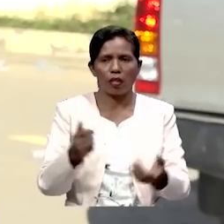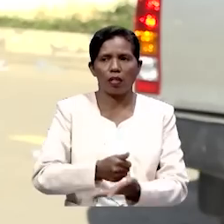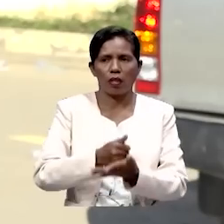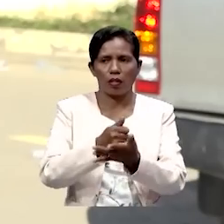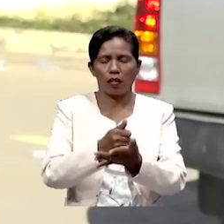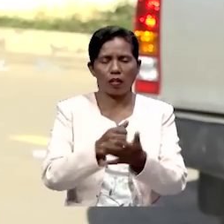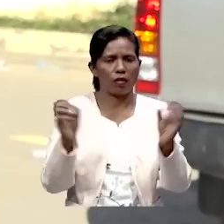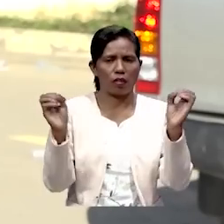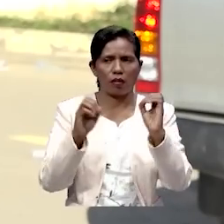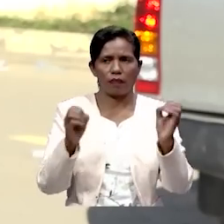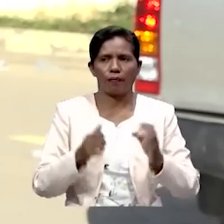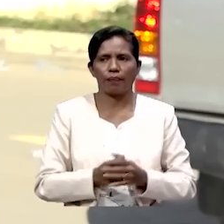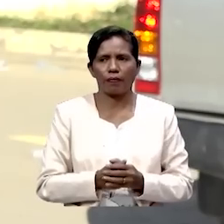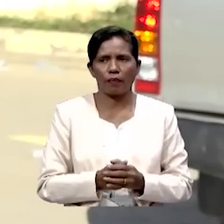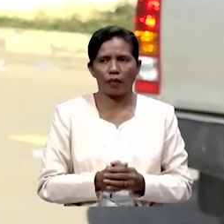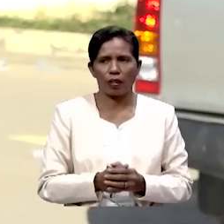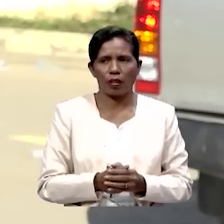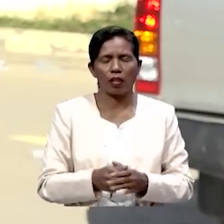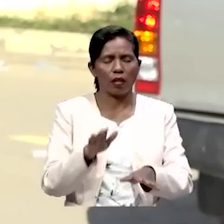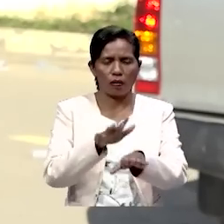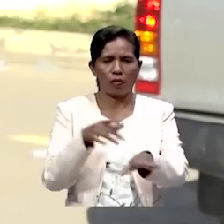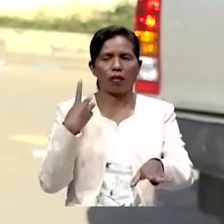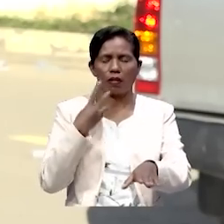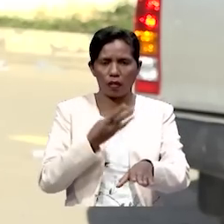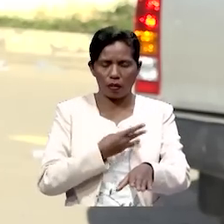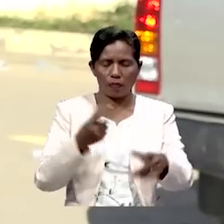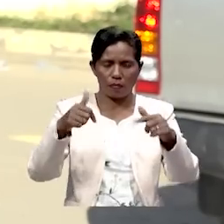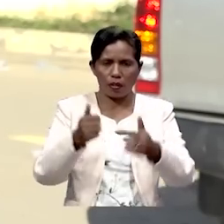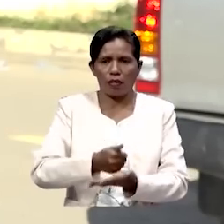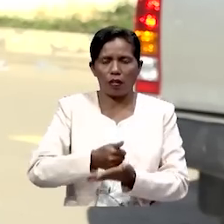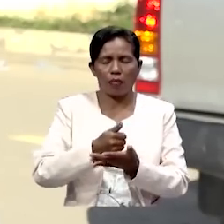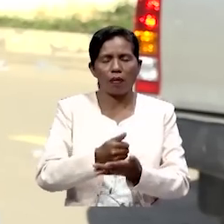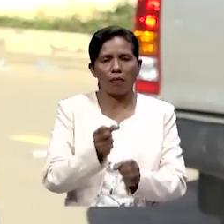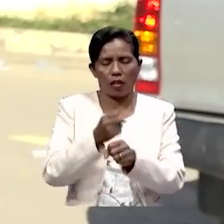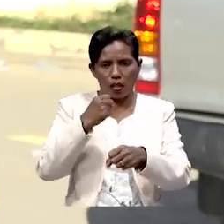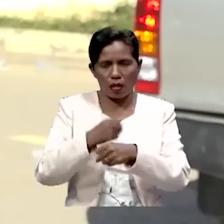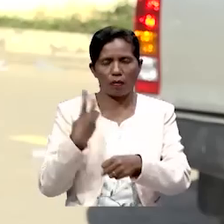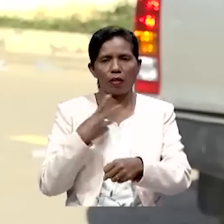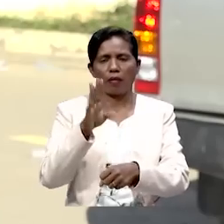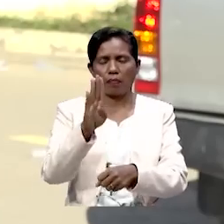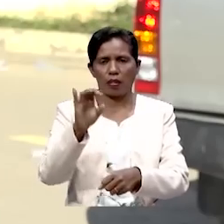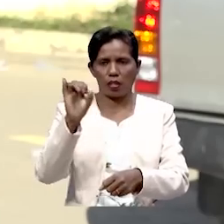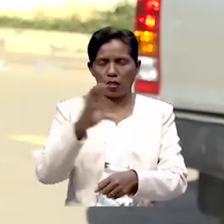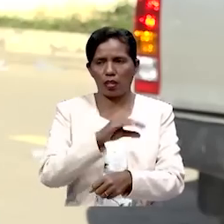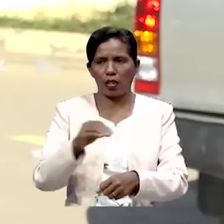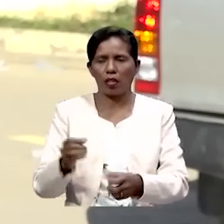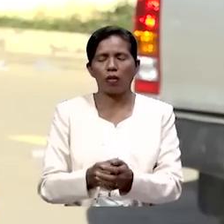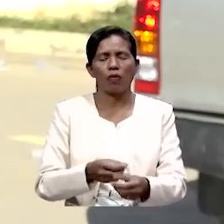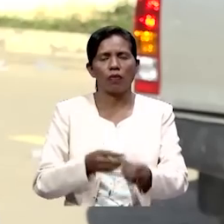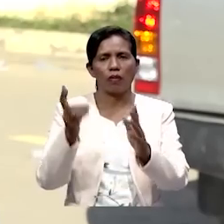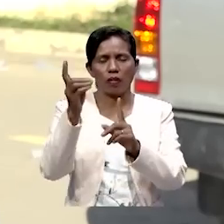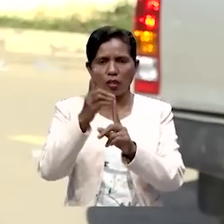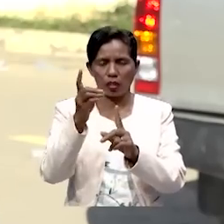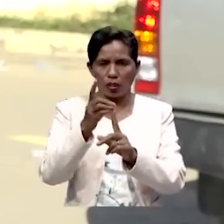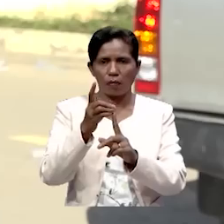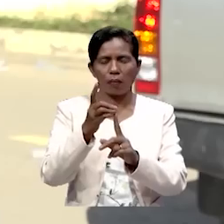ladu ladu kona ami ne bema metra taru pun tama sira darmo ko data ne bema dia semana